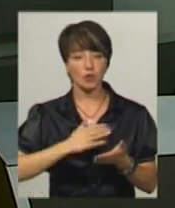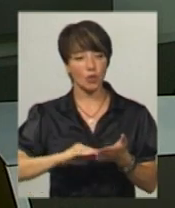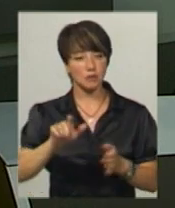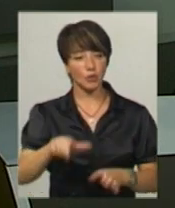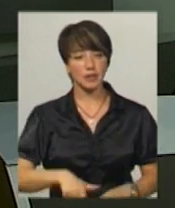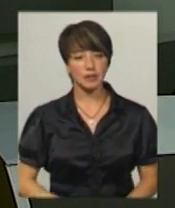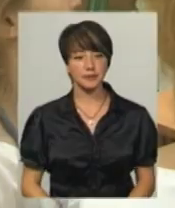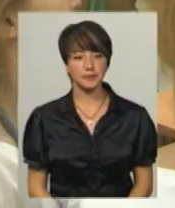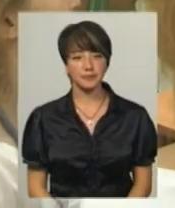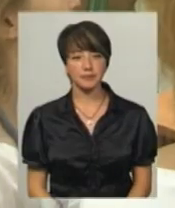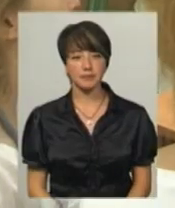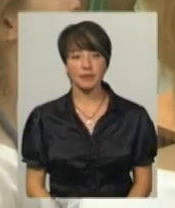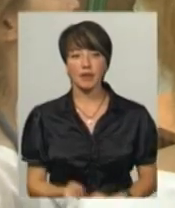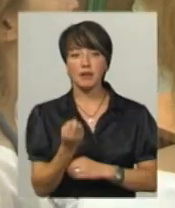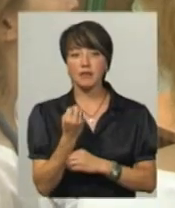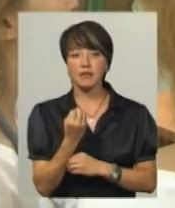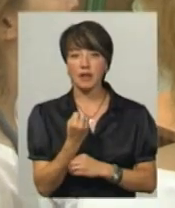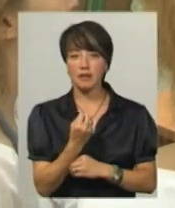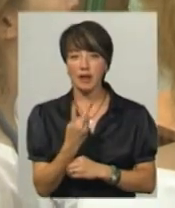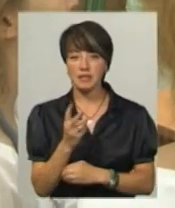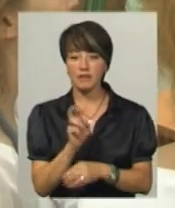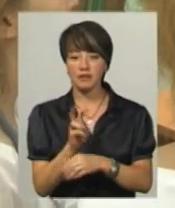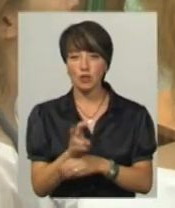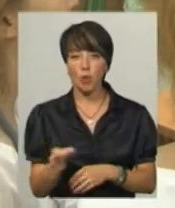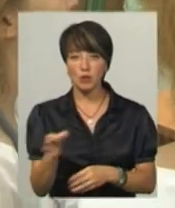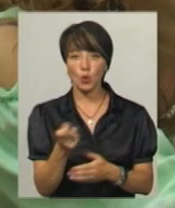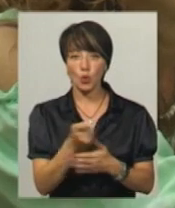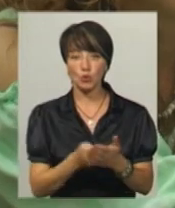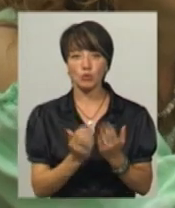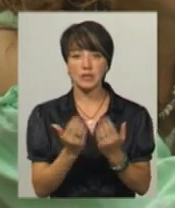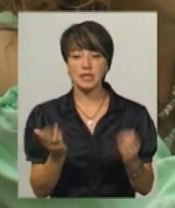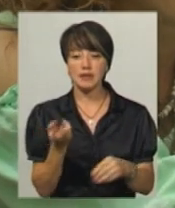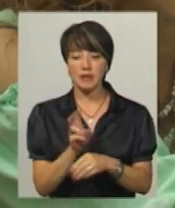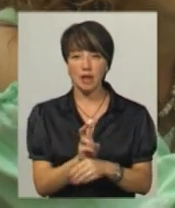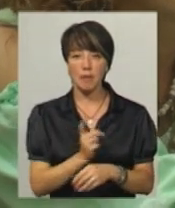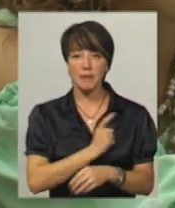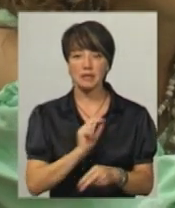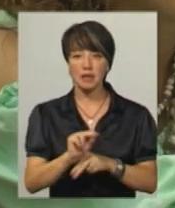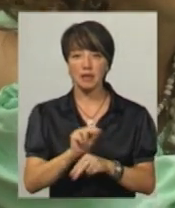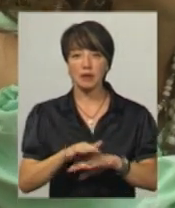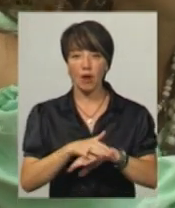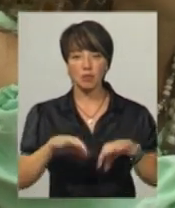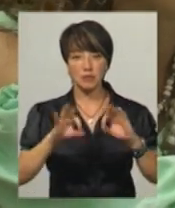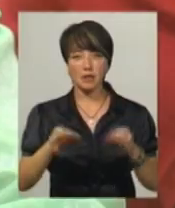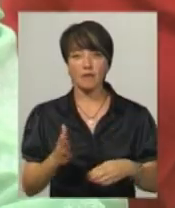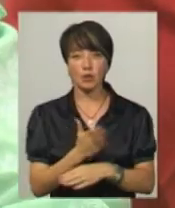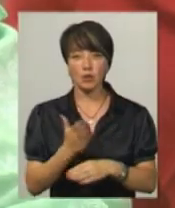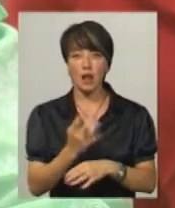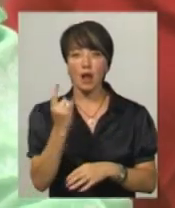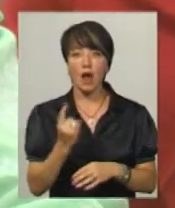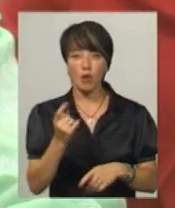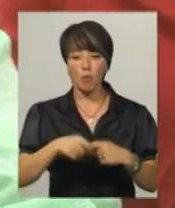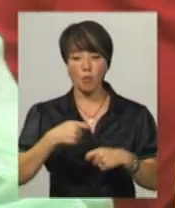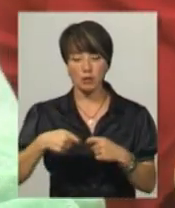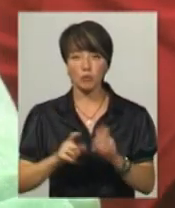Боровець. 12 відвідувачів обласного художнього музею завітали на майстер-клас народного мистецтва. Виготовляли ляльку-мотанку.